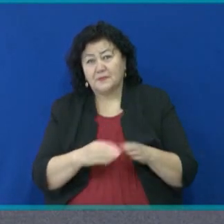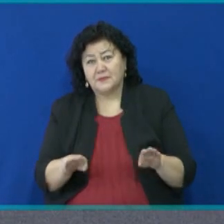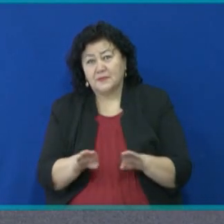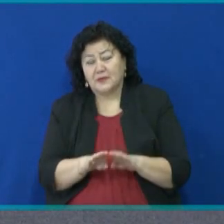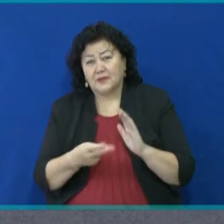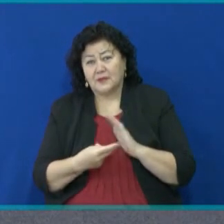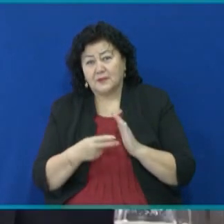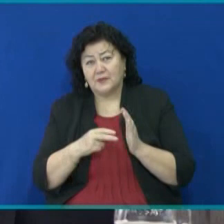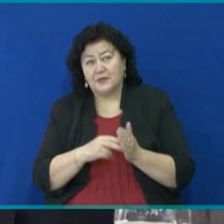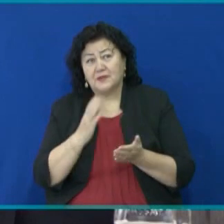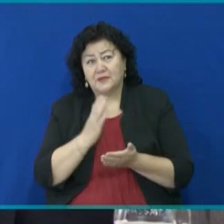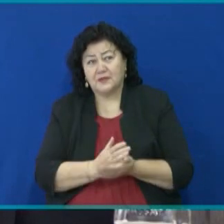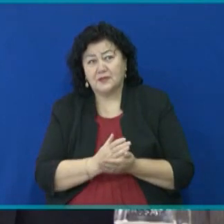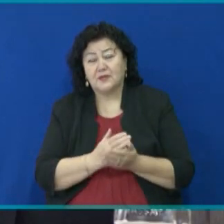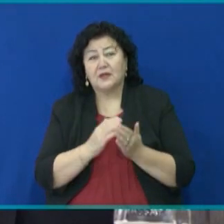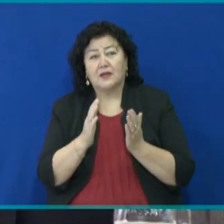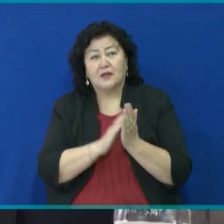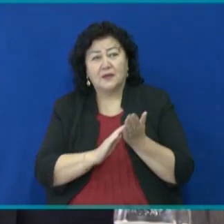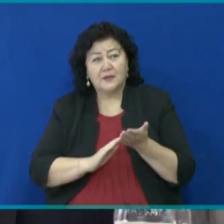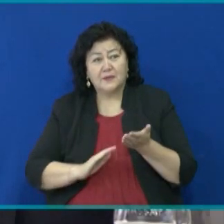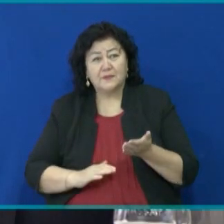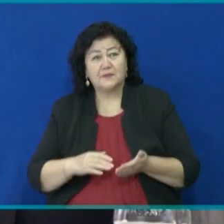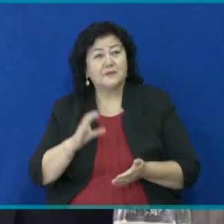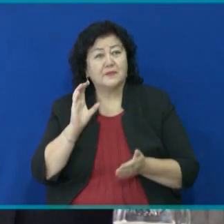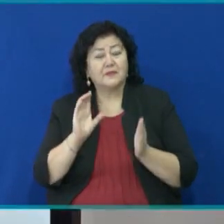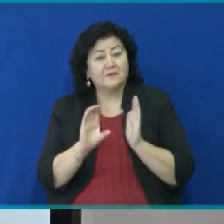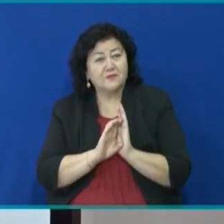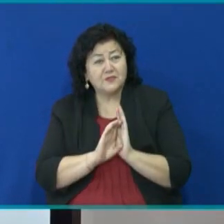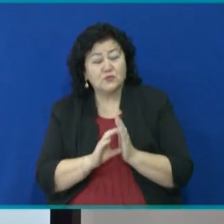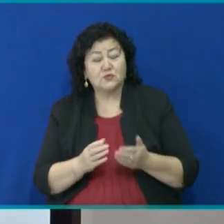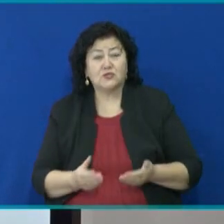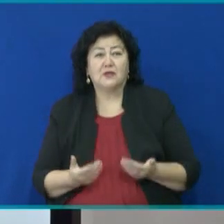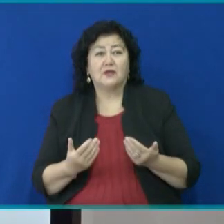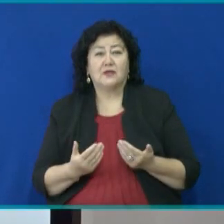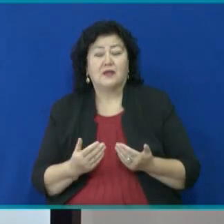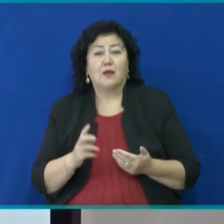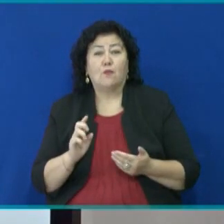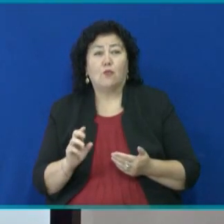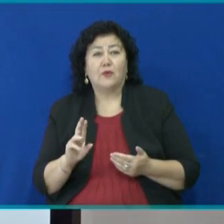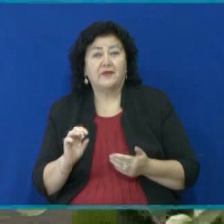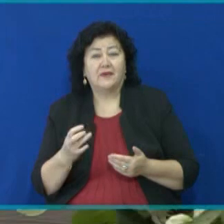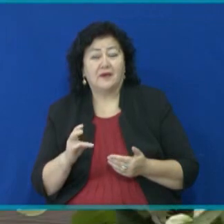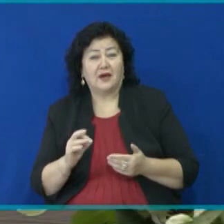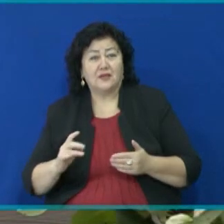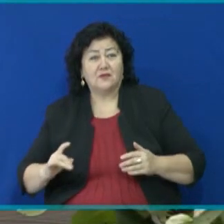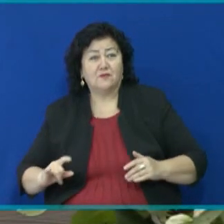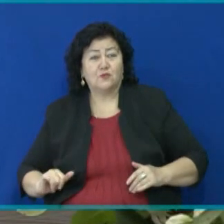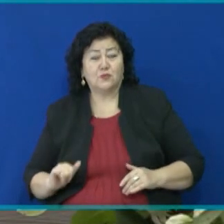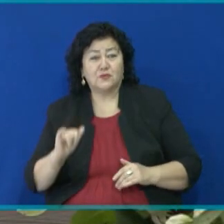стратегиялық басымдықтар жайлы баяндамалар тыңдап пікір алмасты. Алихан Бөкейхан университетінің бұл бағыттағы бастамалары